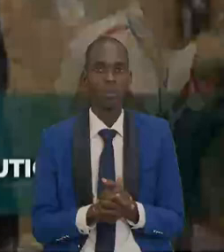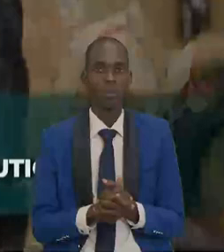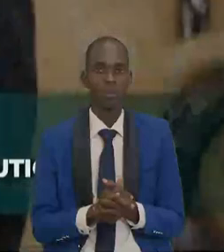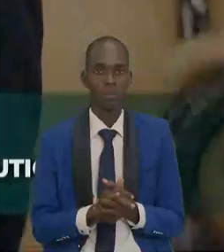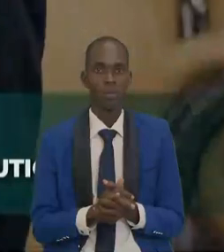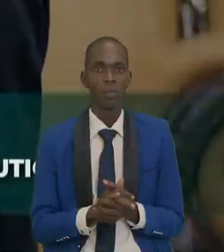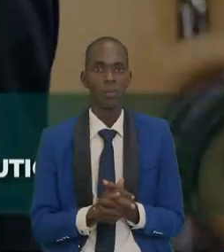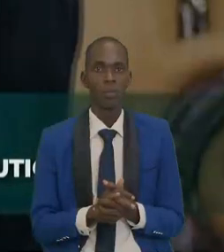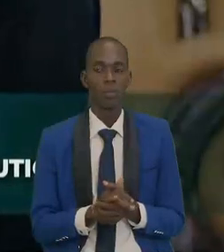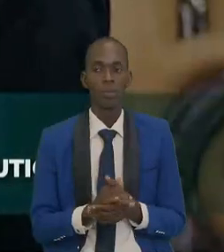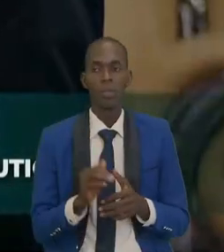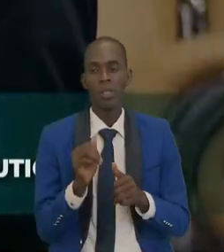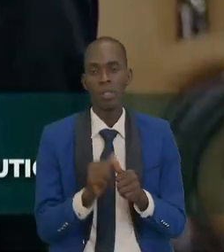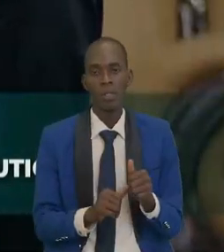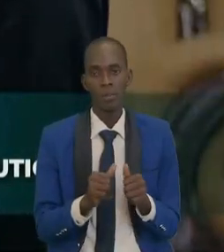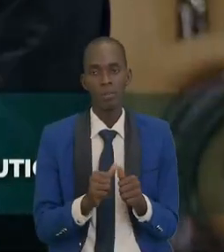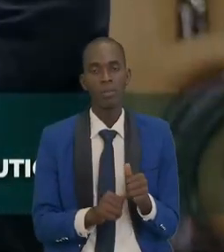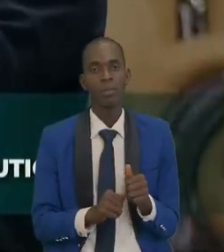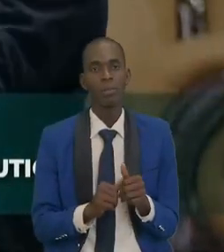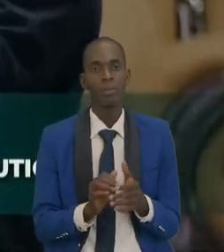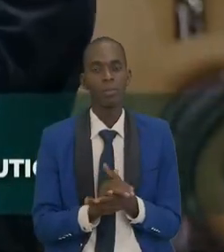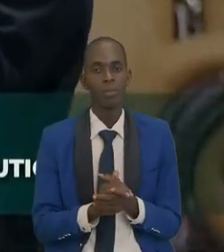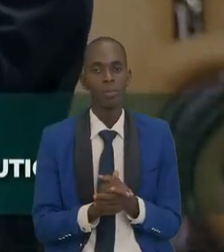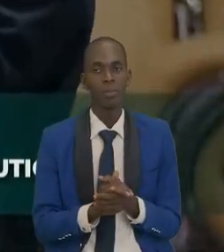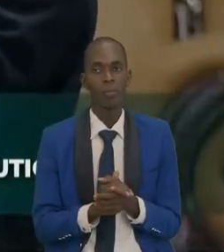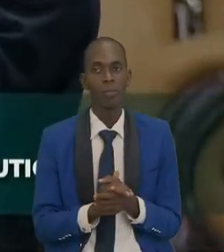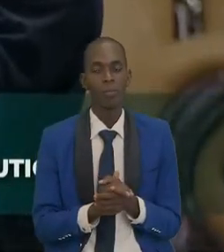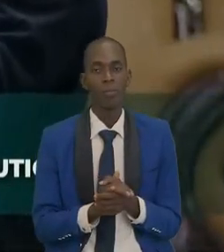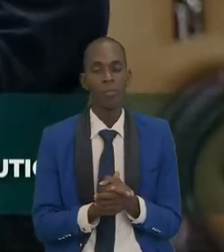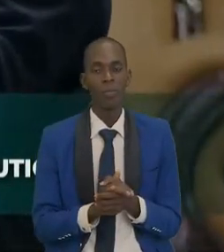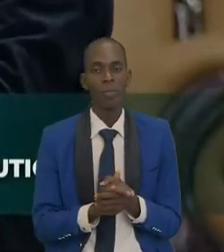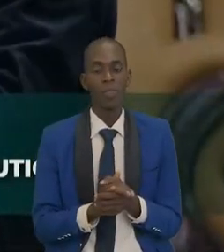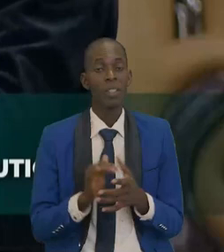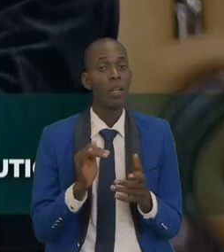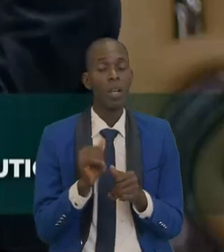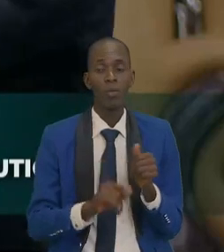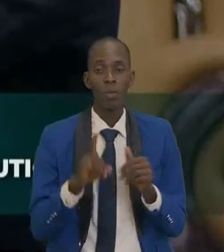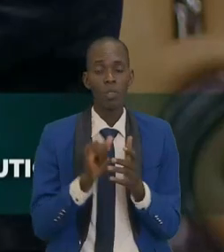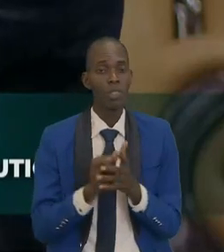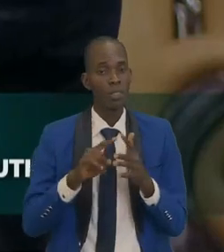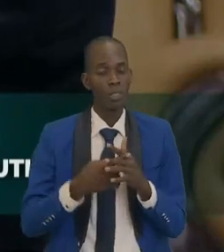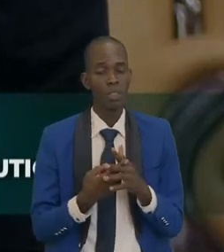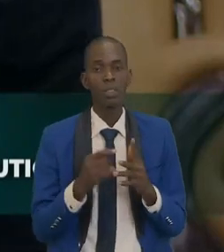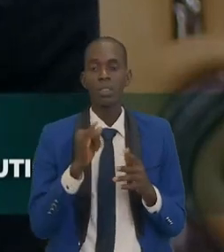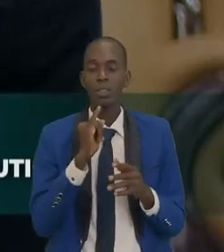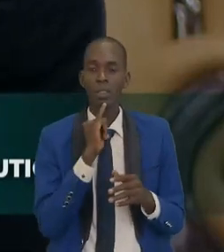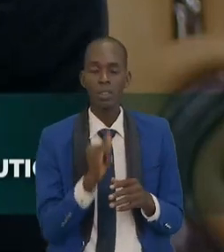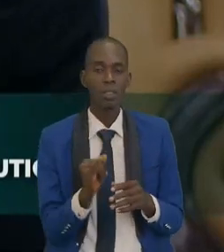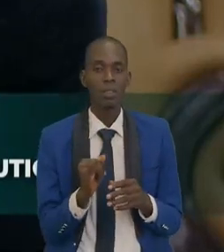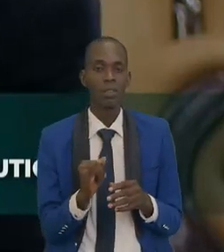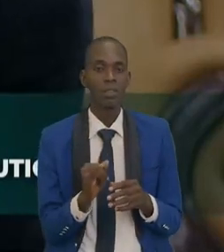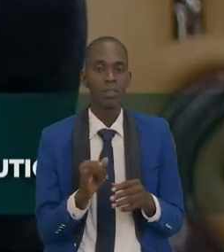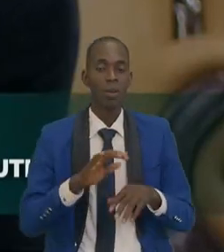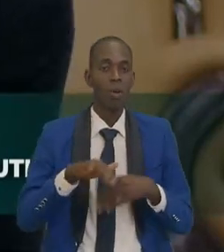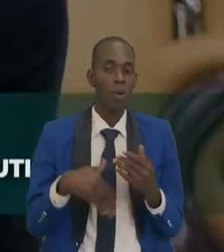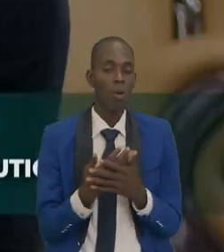Toute personne importante dans le royaume, c'est comme ça qu'ils ont commencé. Ils devaient obtenir. Et c'est la